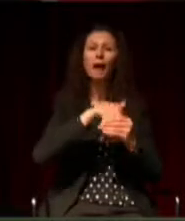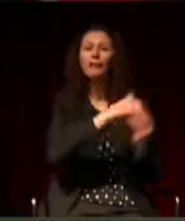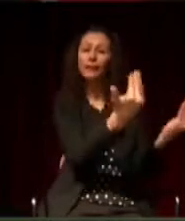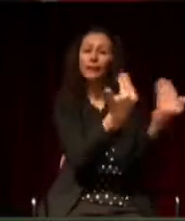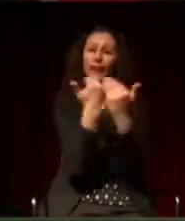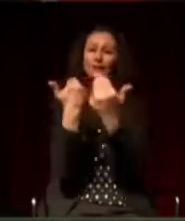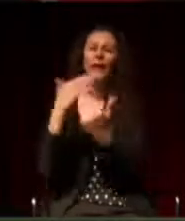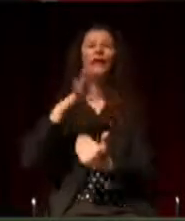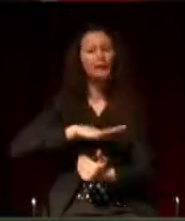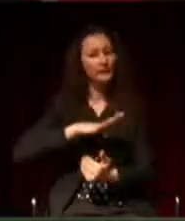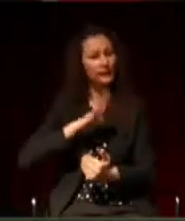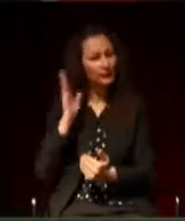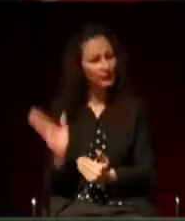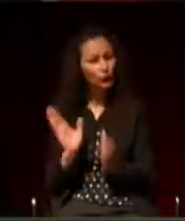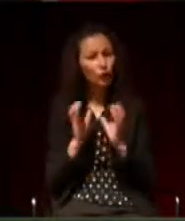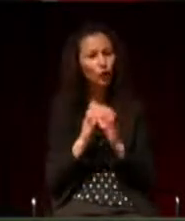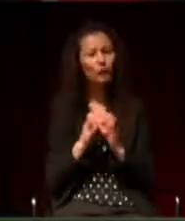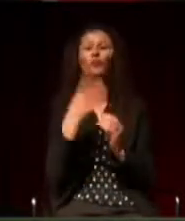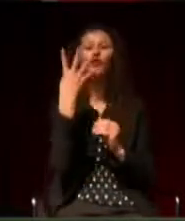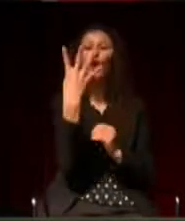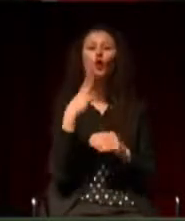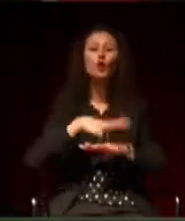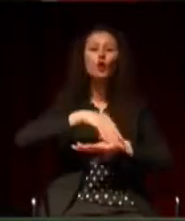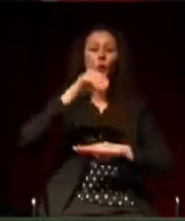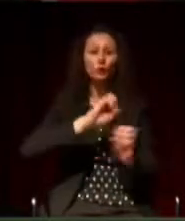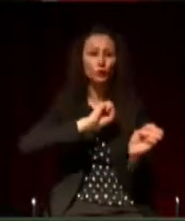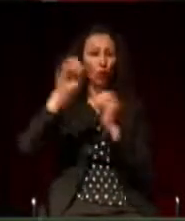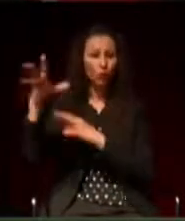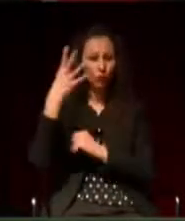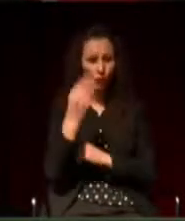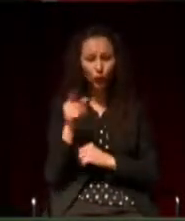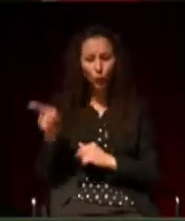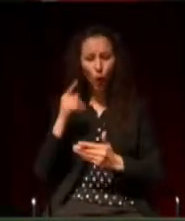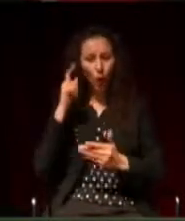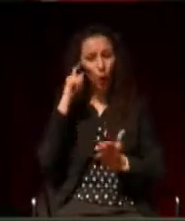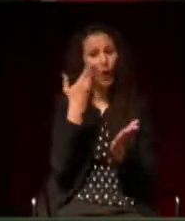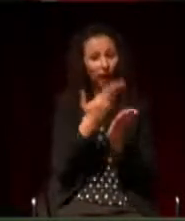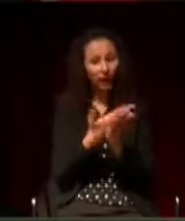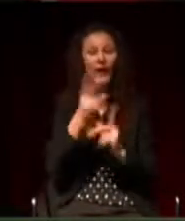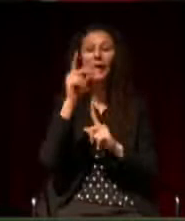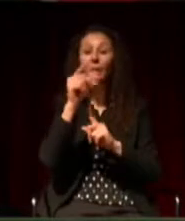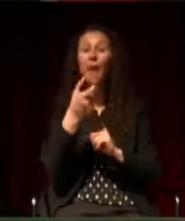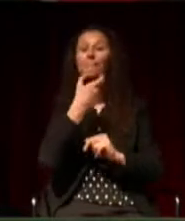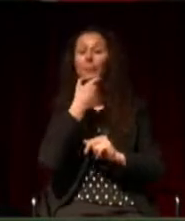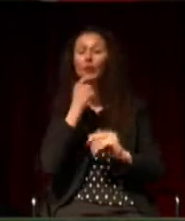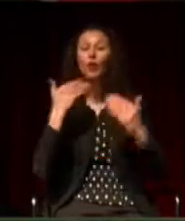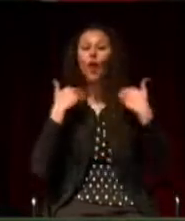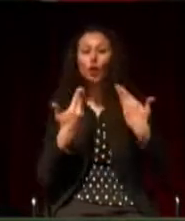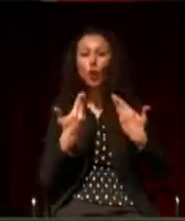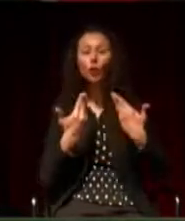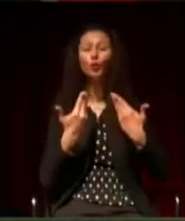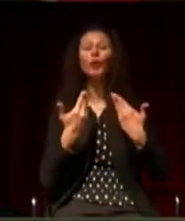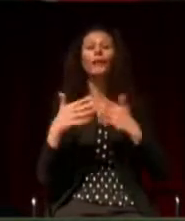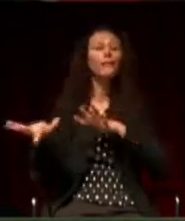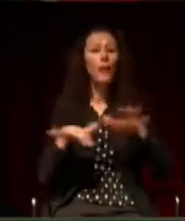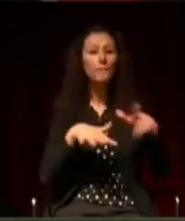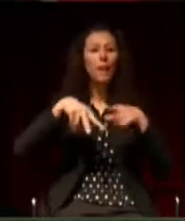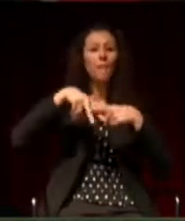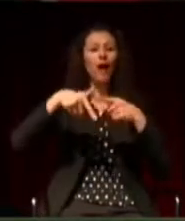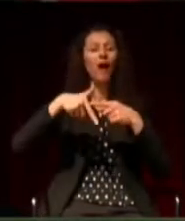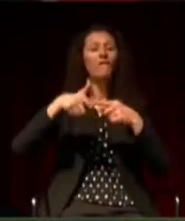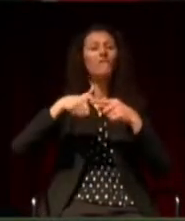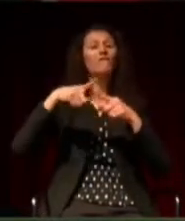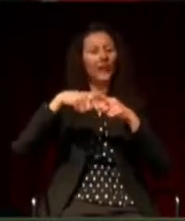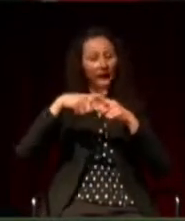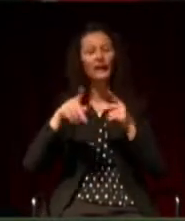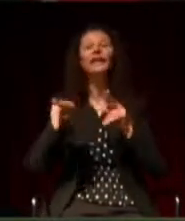istediniz meclisimizde grubu bulunan. 4 komisyona havale oldu söz konusu önerge. İmar Bayındırlık, Hukuk, Deprem ve Afet